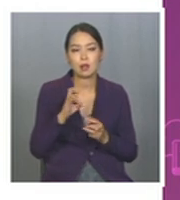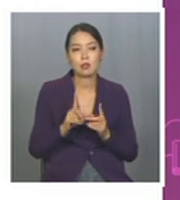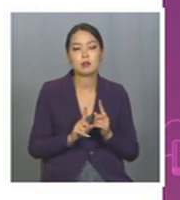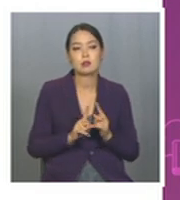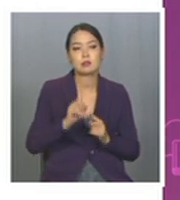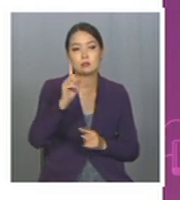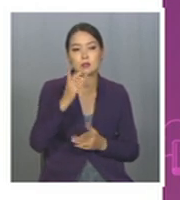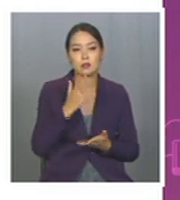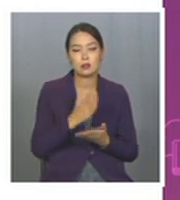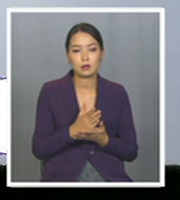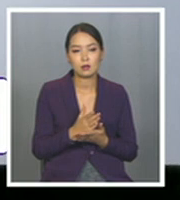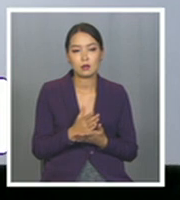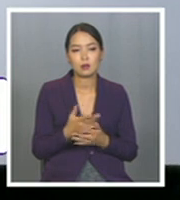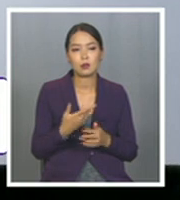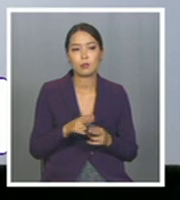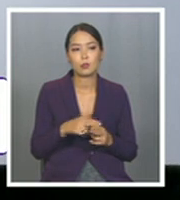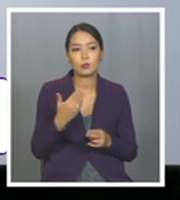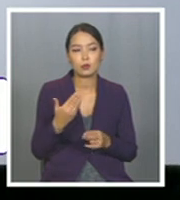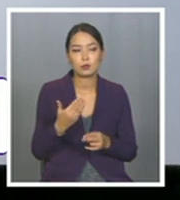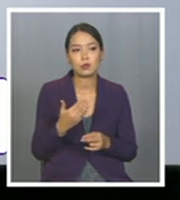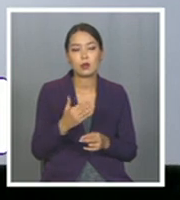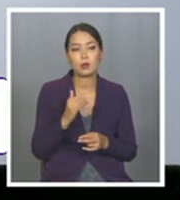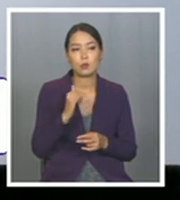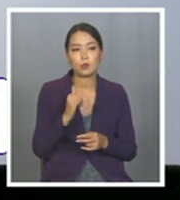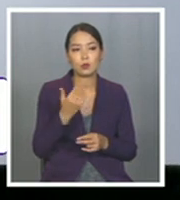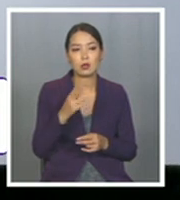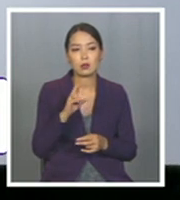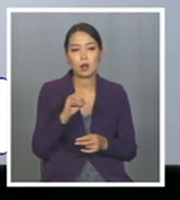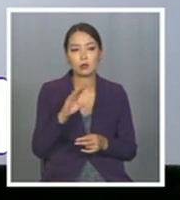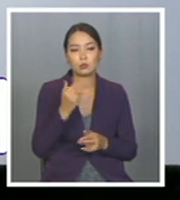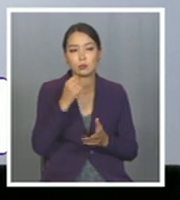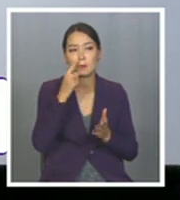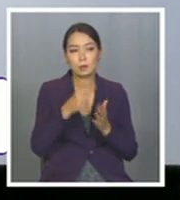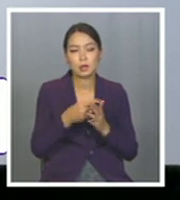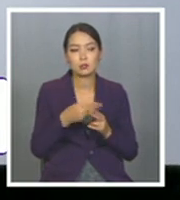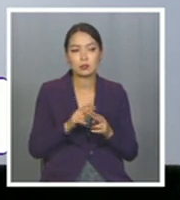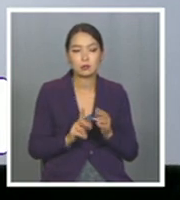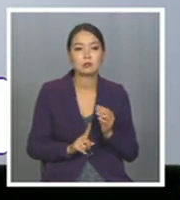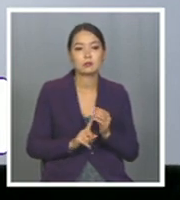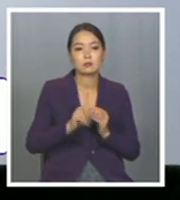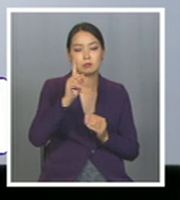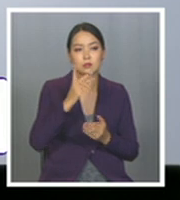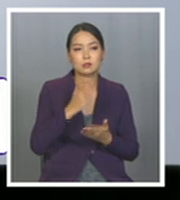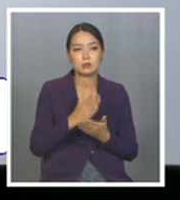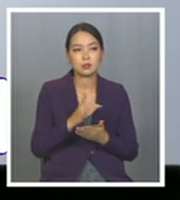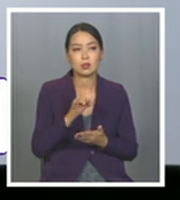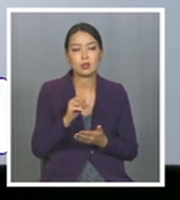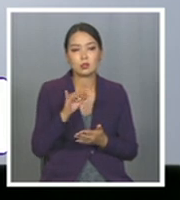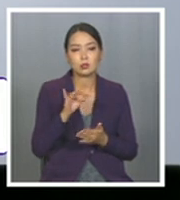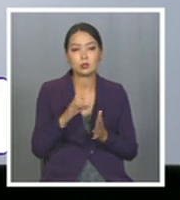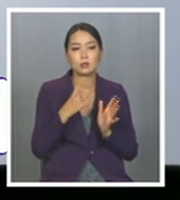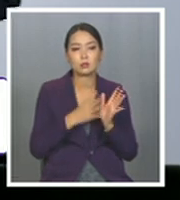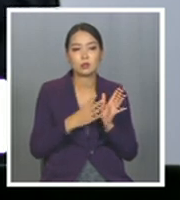біздегі катушкаға түсетін кернеуіміз бізде жоғары қарай бағытталады. Бұл жерде градусымыз 90 градус.